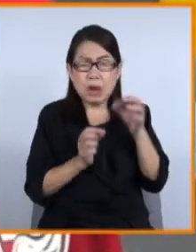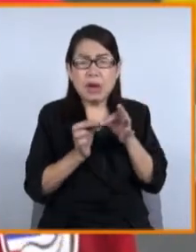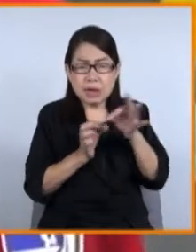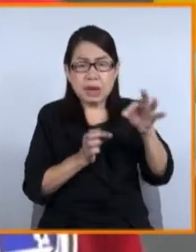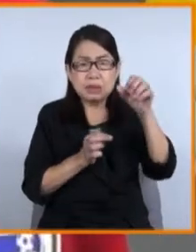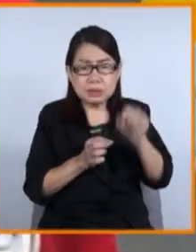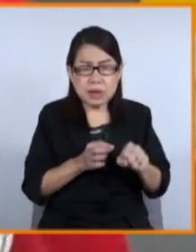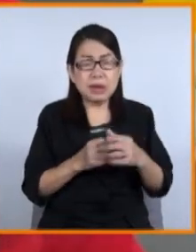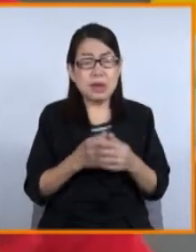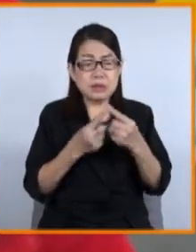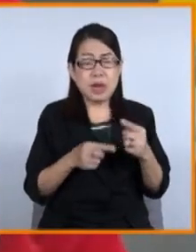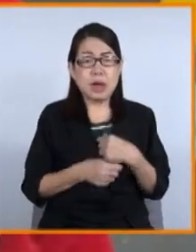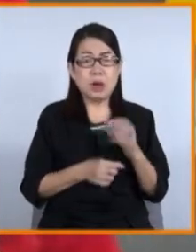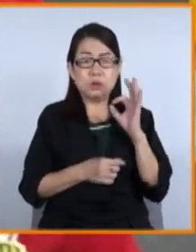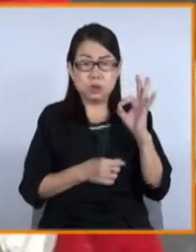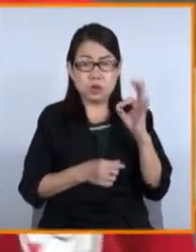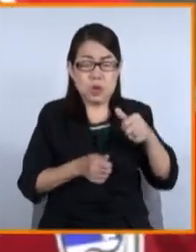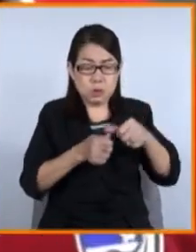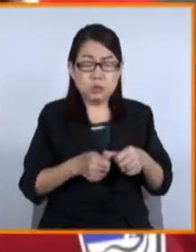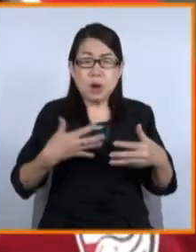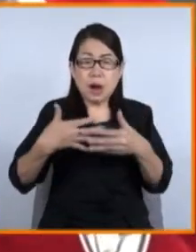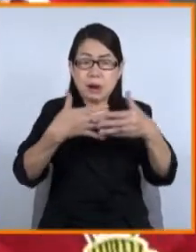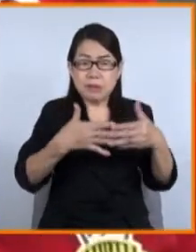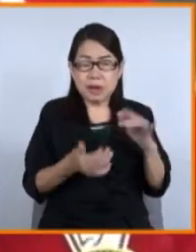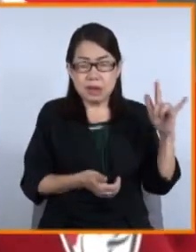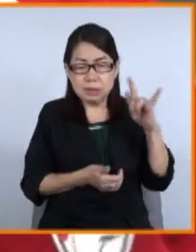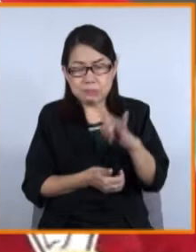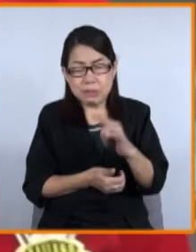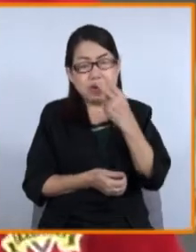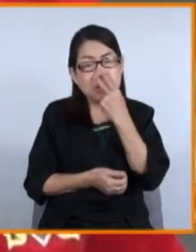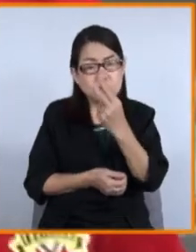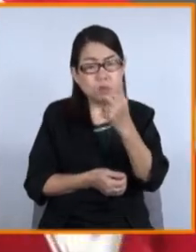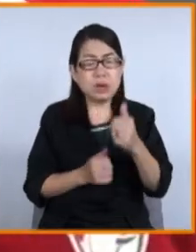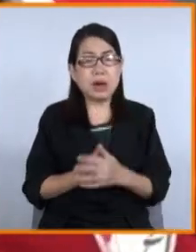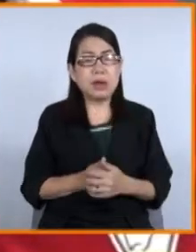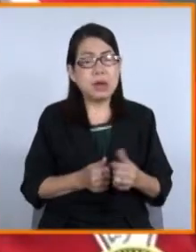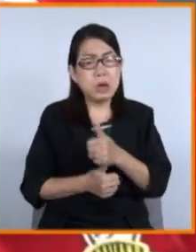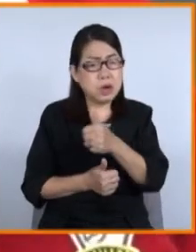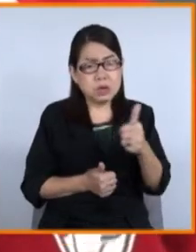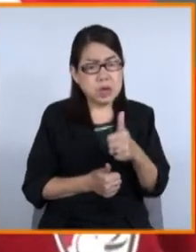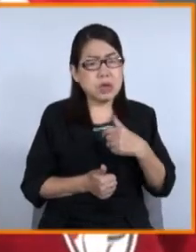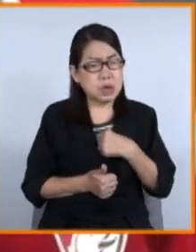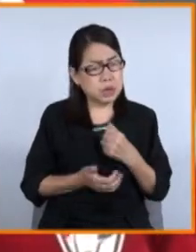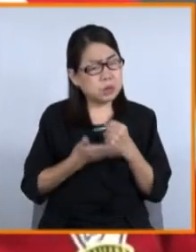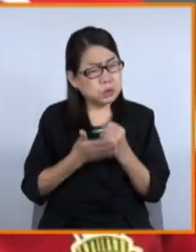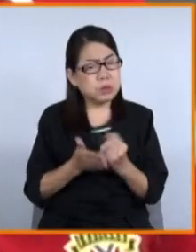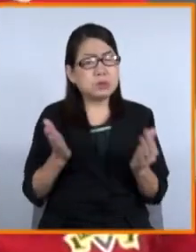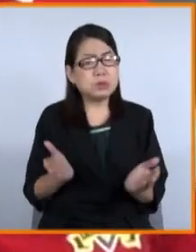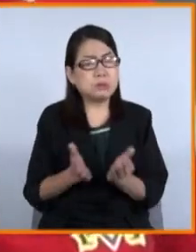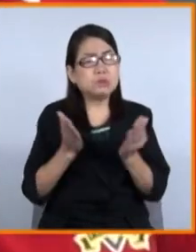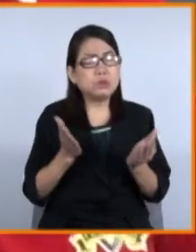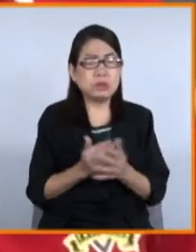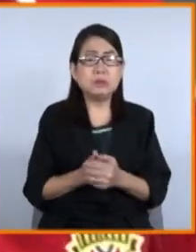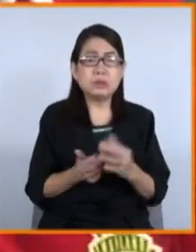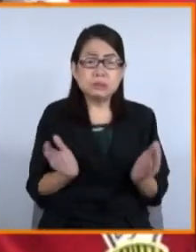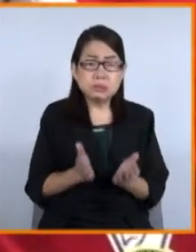ากเราอยู่ค่อนข้างโชคดีที่เราอยู่ที่อเมริกาเราสามารถที่จะมาซัพพอร์ตสิ่งที่ดีๆแบบนี้เราจะซัพพอร์ตเต็มที่เรื่องกีฬานะ